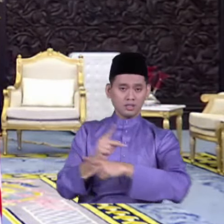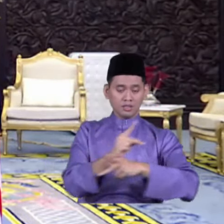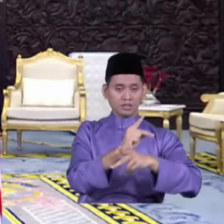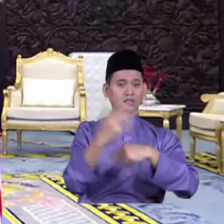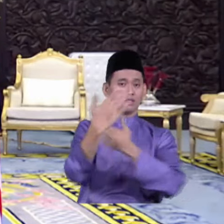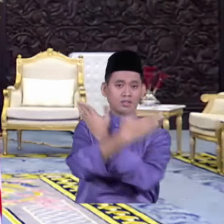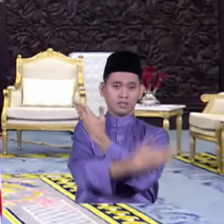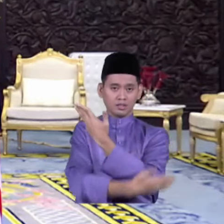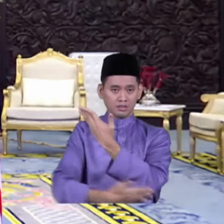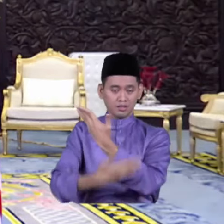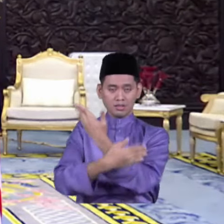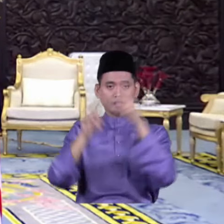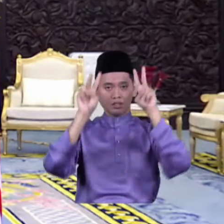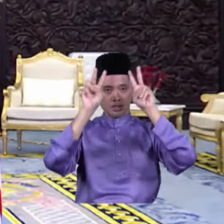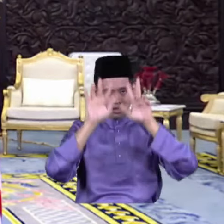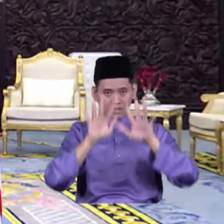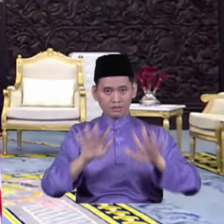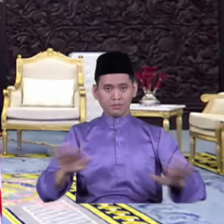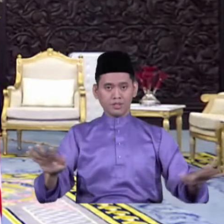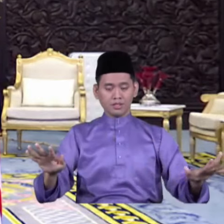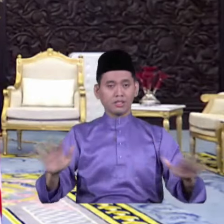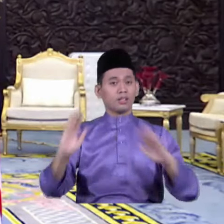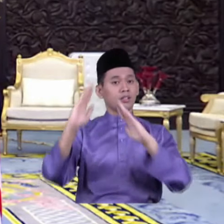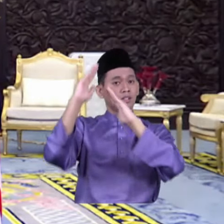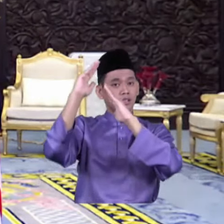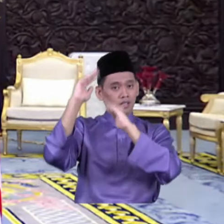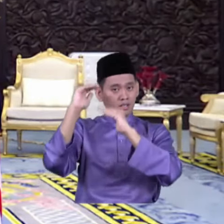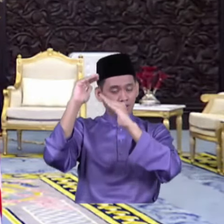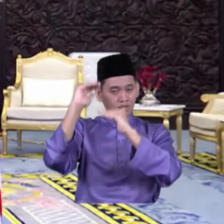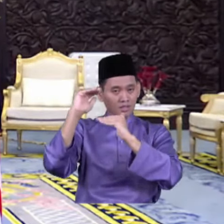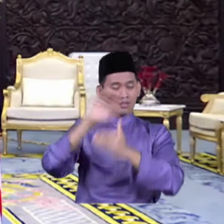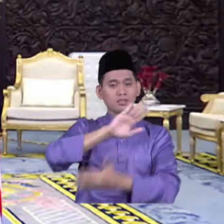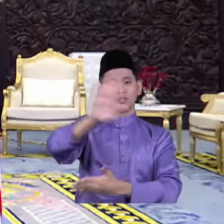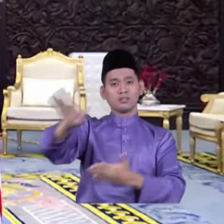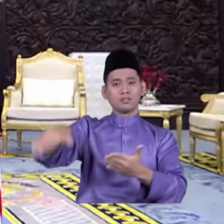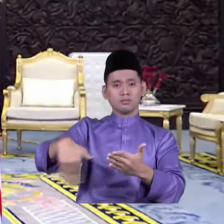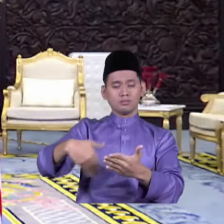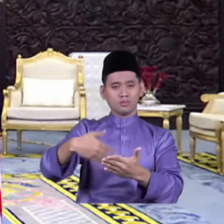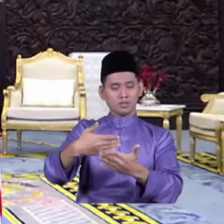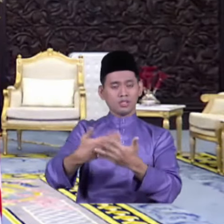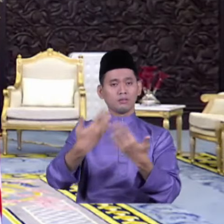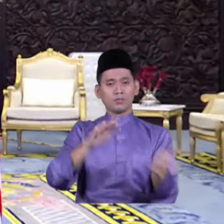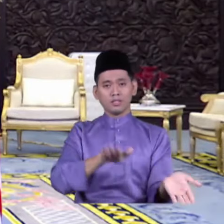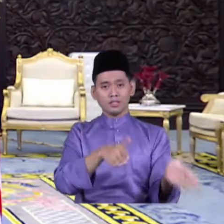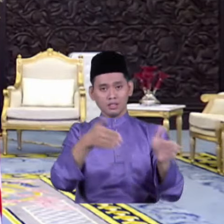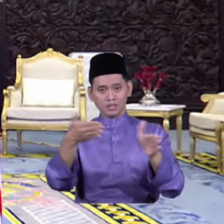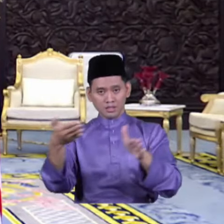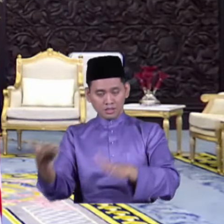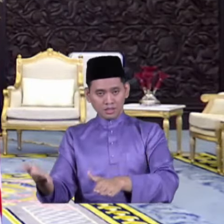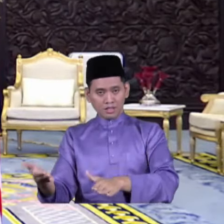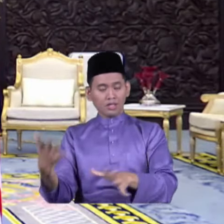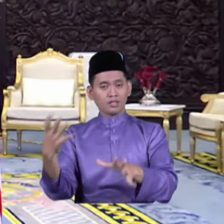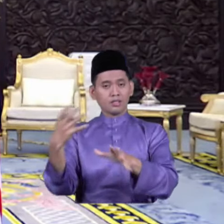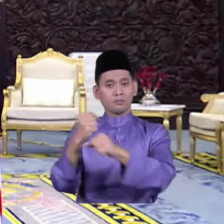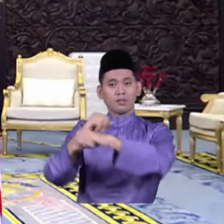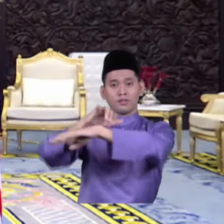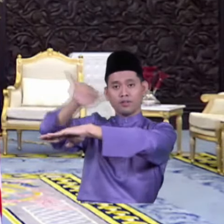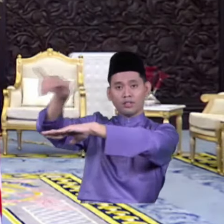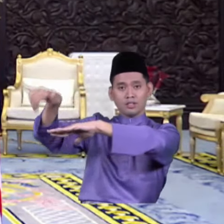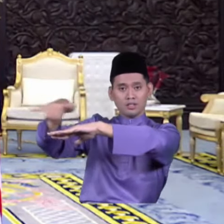yang aman lagi Makmur semoga mereka dikunyahkan tepatnya mulia di jannature